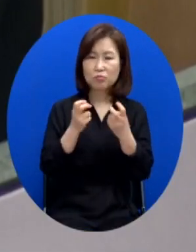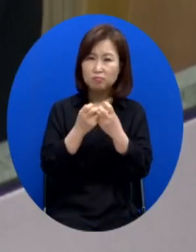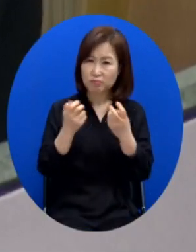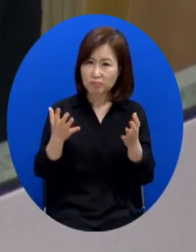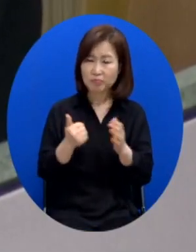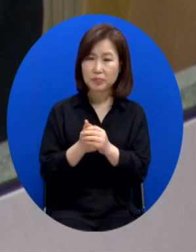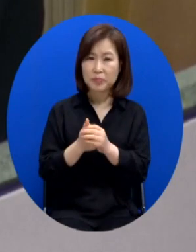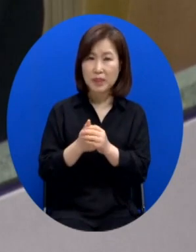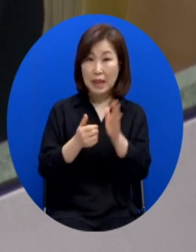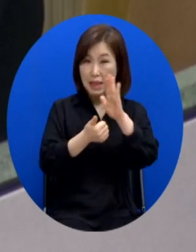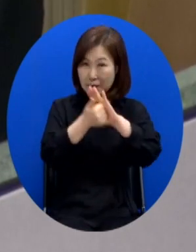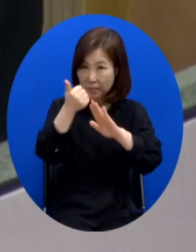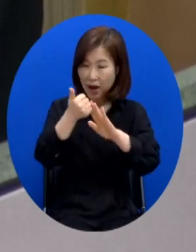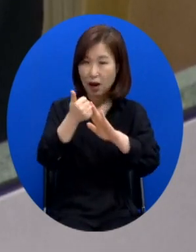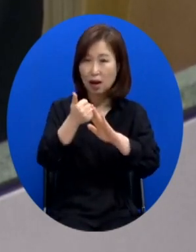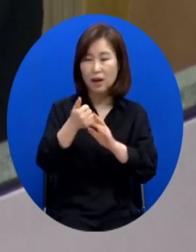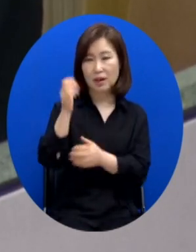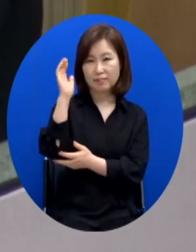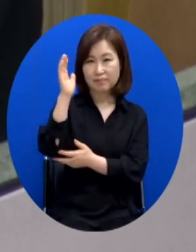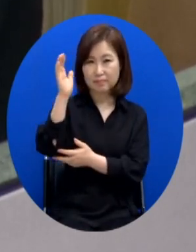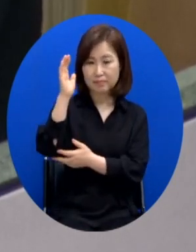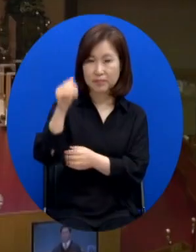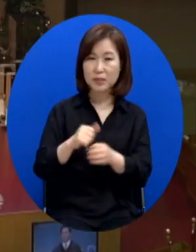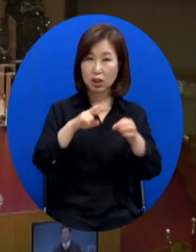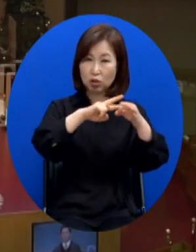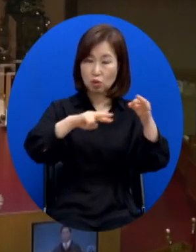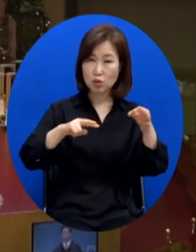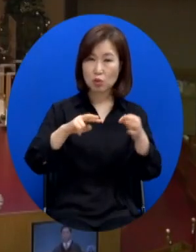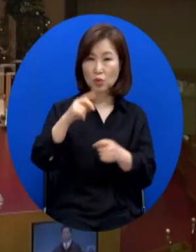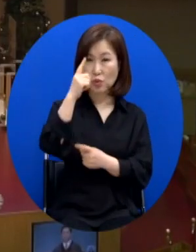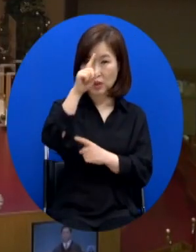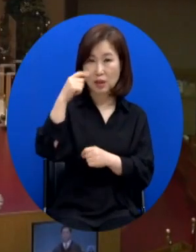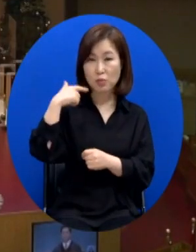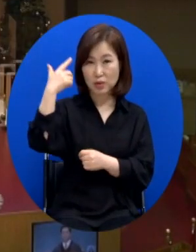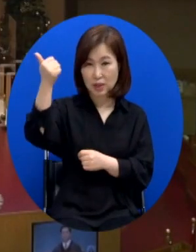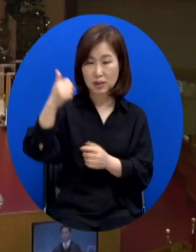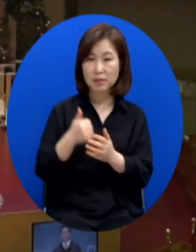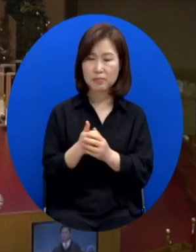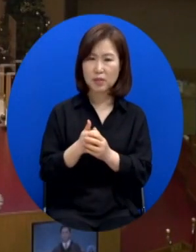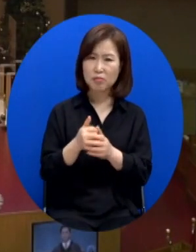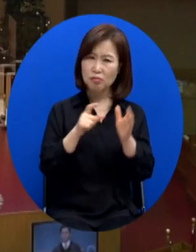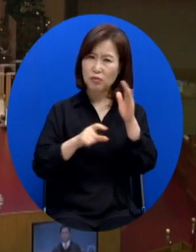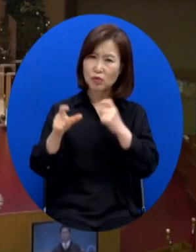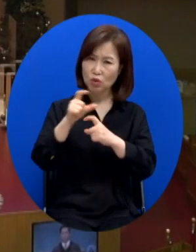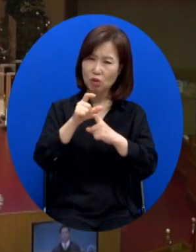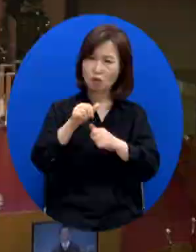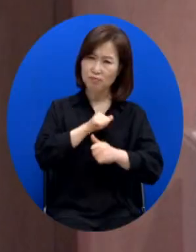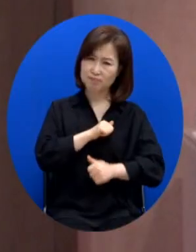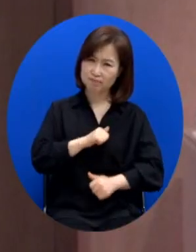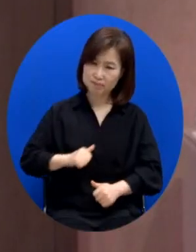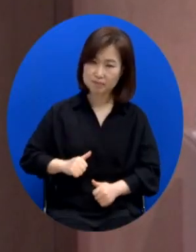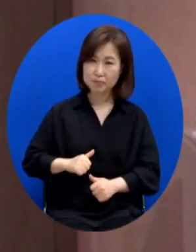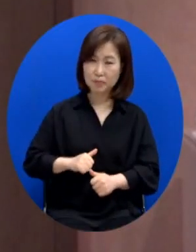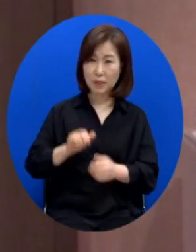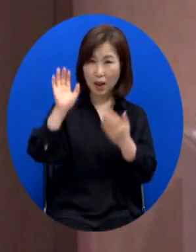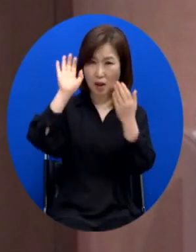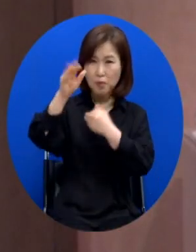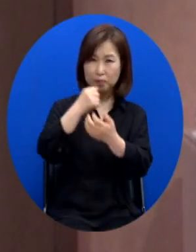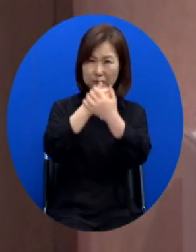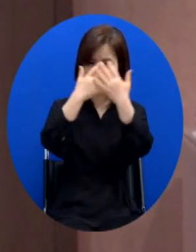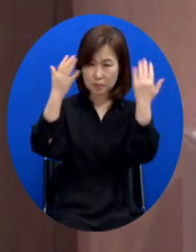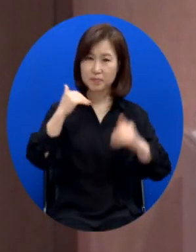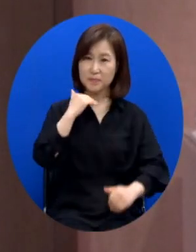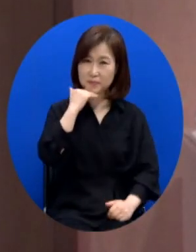희망의 메시지를 선포했습니다. 여의도 순복음교회 이영훈 목사는 조금만 더 참고 견디면 광명의 내일이 기다리고